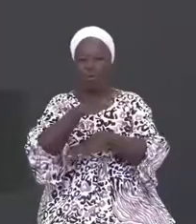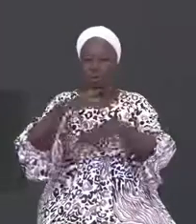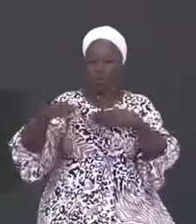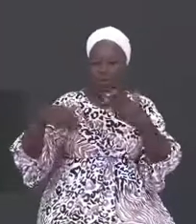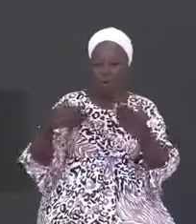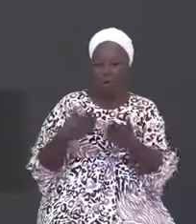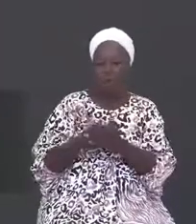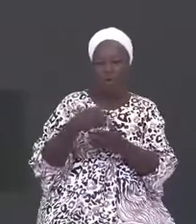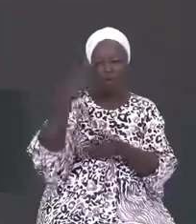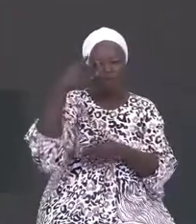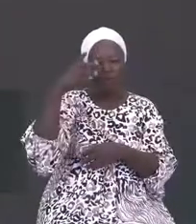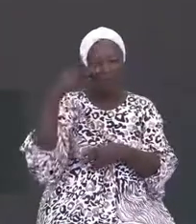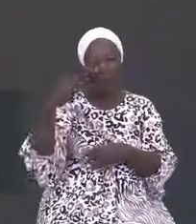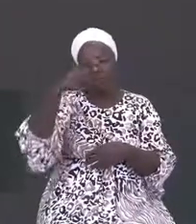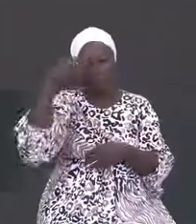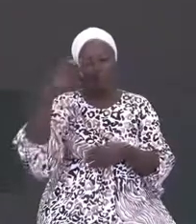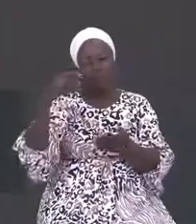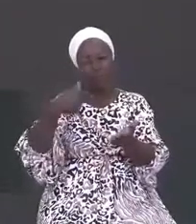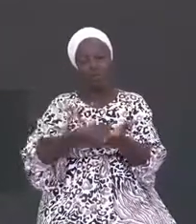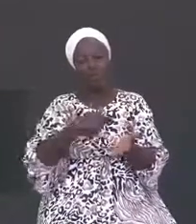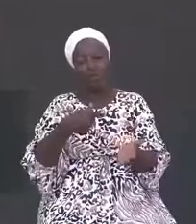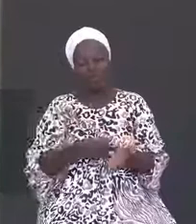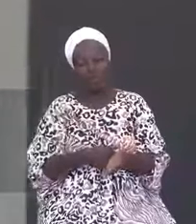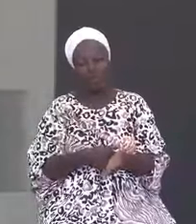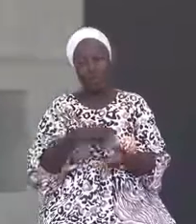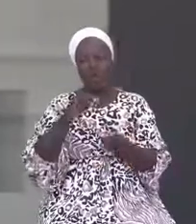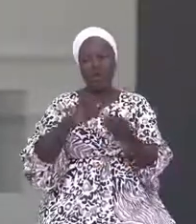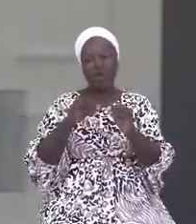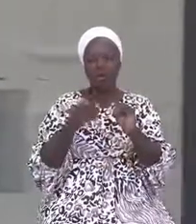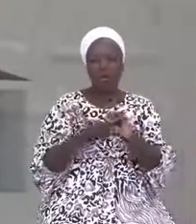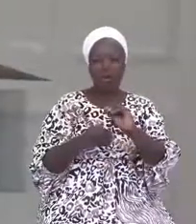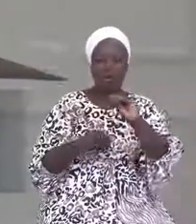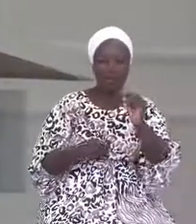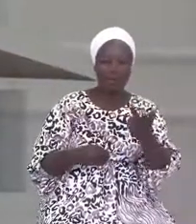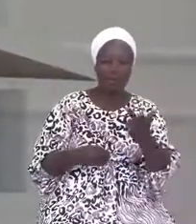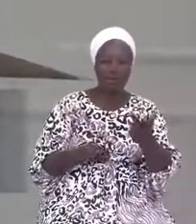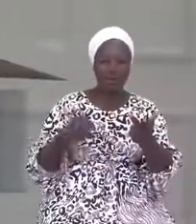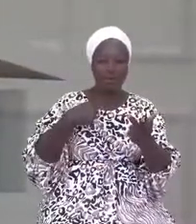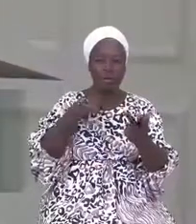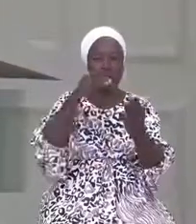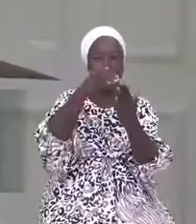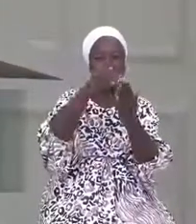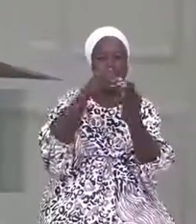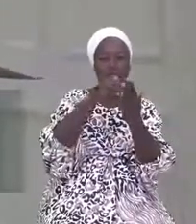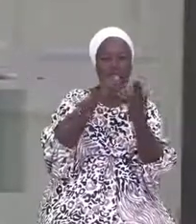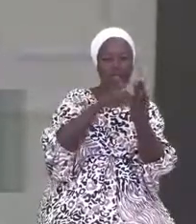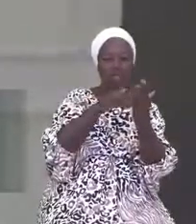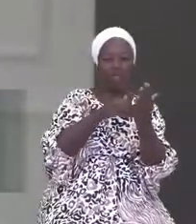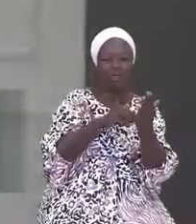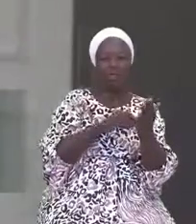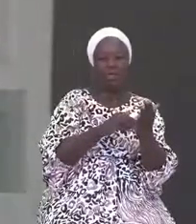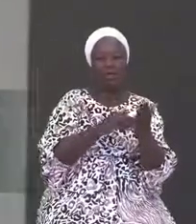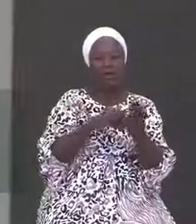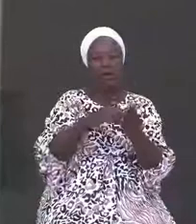tout le monde pour l'amour de l'évangile. Troisième élément, nous sommes tous enrôlés pour la